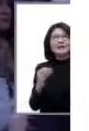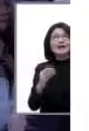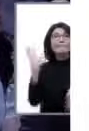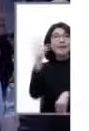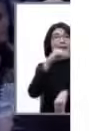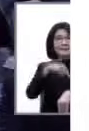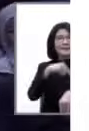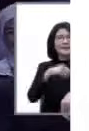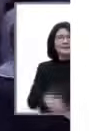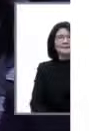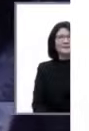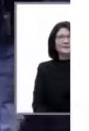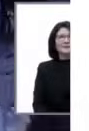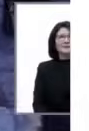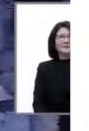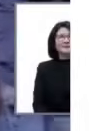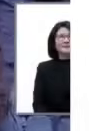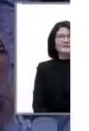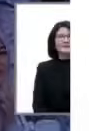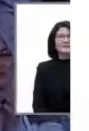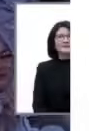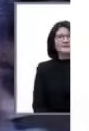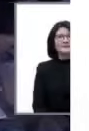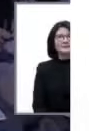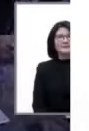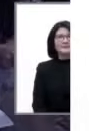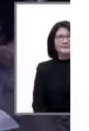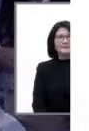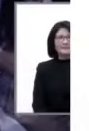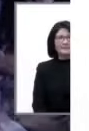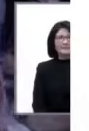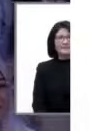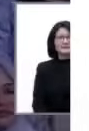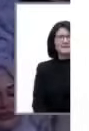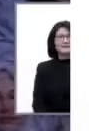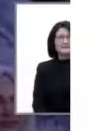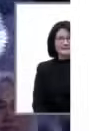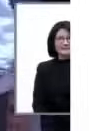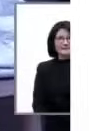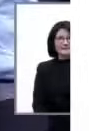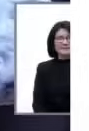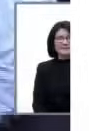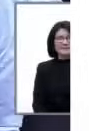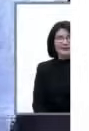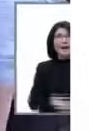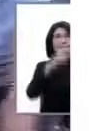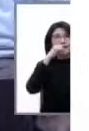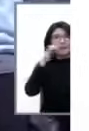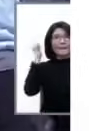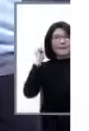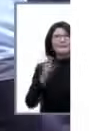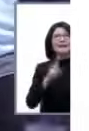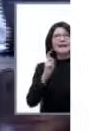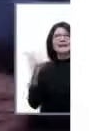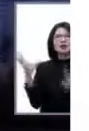prediksi ya Wah kira-kira kalau saya Munculkan istilah ini atau data ini sana juga enggak lengkap pemahamannya kira-kira